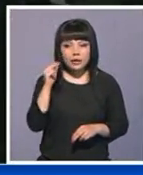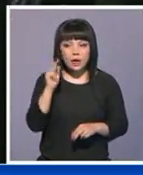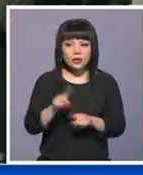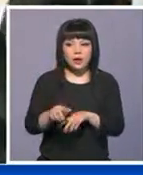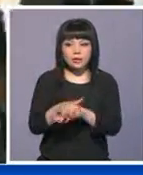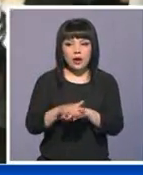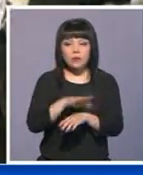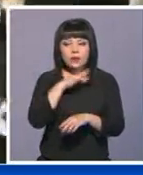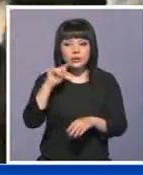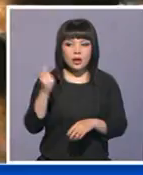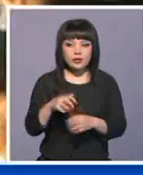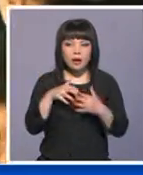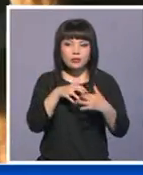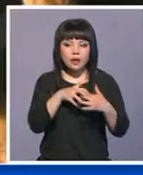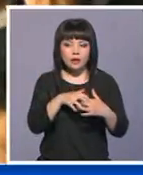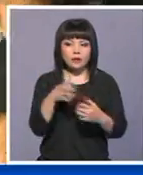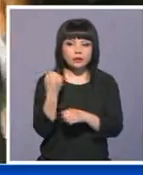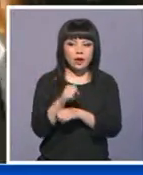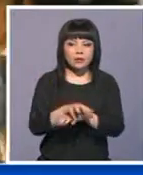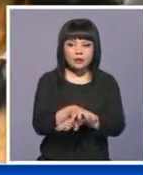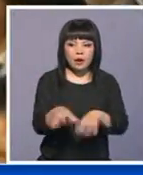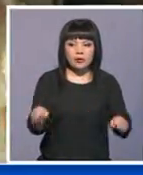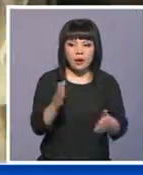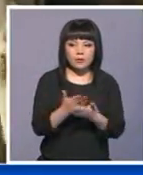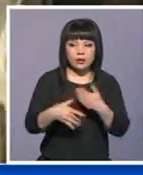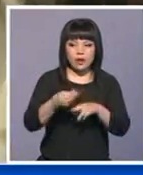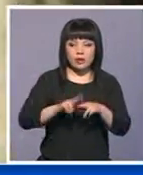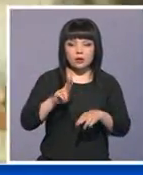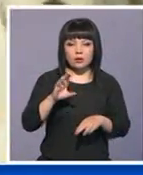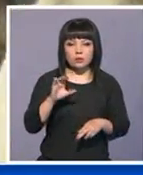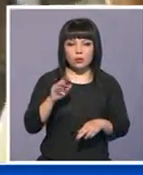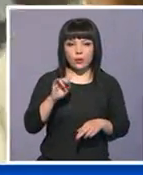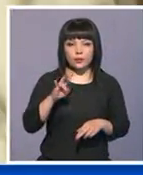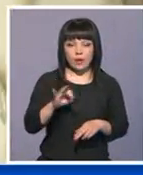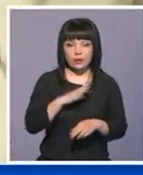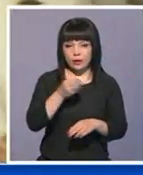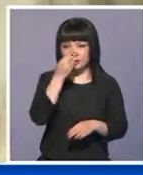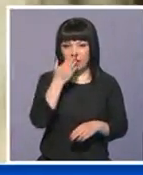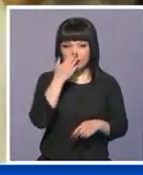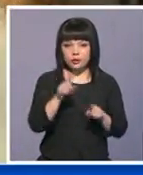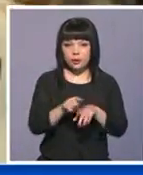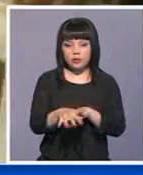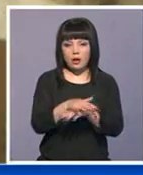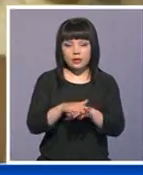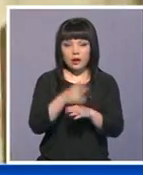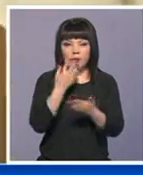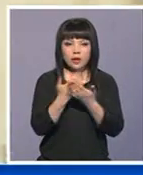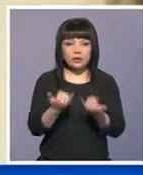алған болатын. Сондықтан Бейжің мен Сеул шенеуніктердің Ясукуниге баруын Жапон милитаризмінің символы ретінде қабылдады.